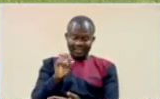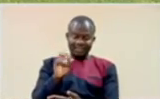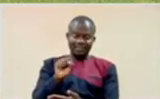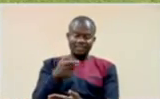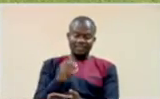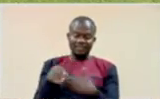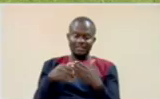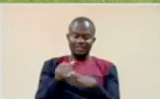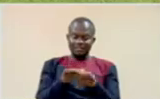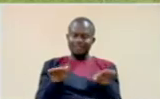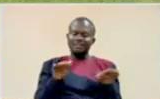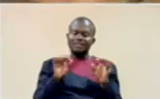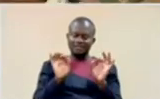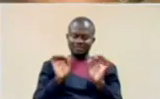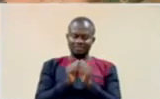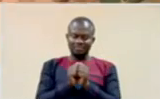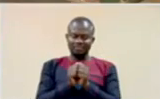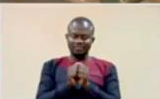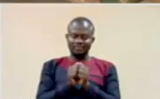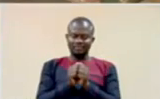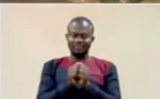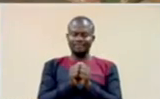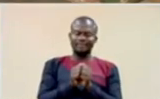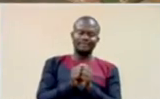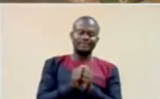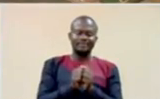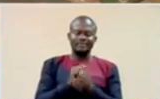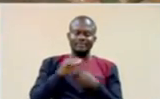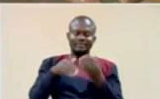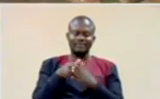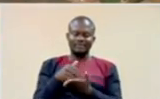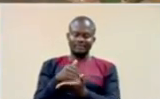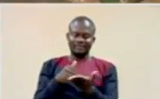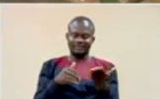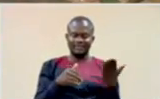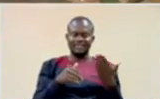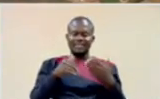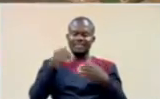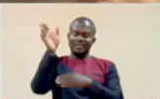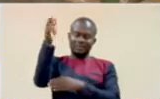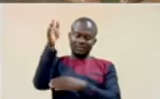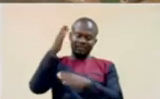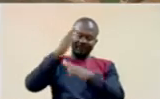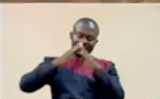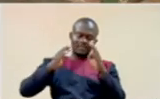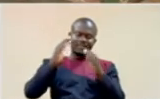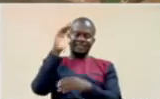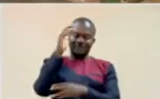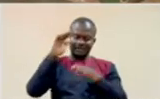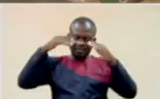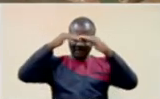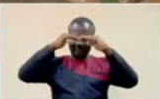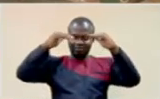kakunjuka si kwajuti ni sima kana tarisi bacaga amainoze mitumba y'amakoma y'ibitoke bagashinga ibiti